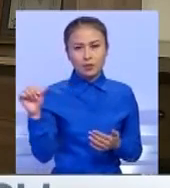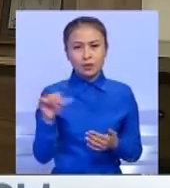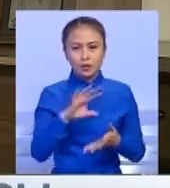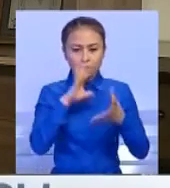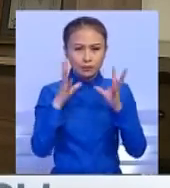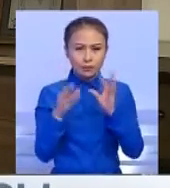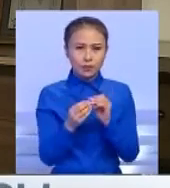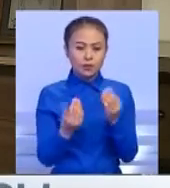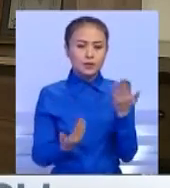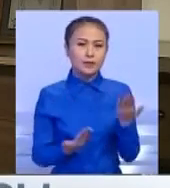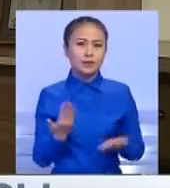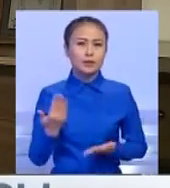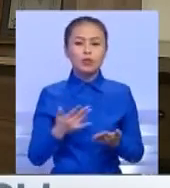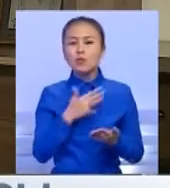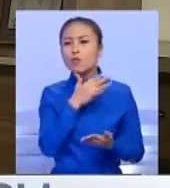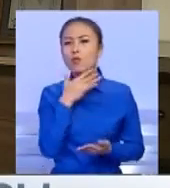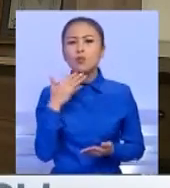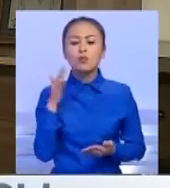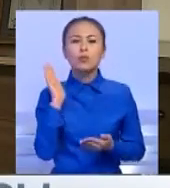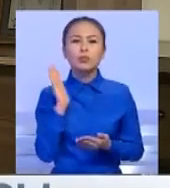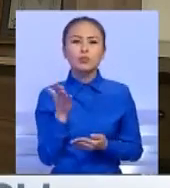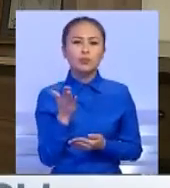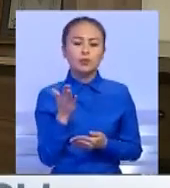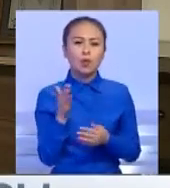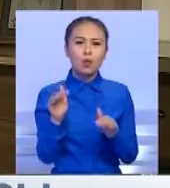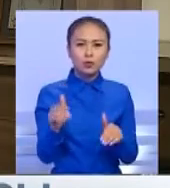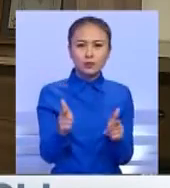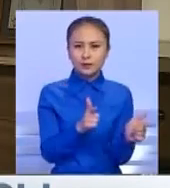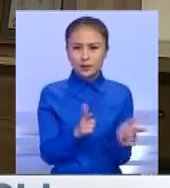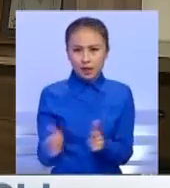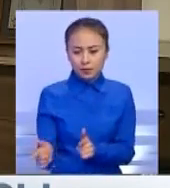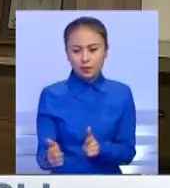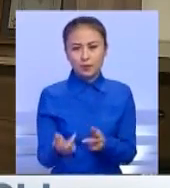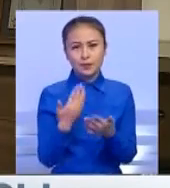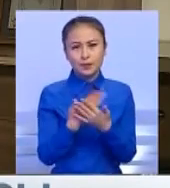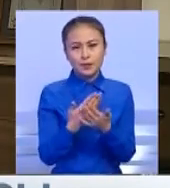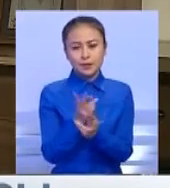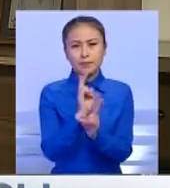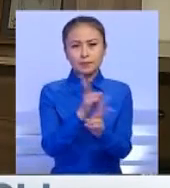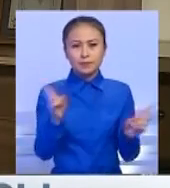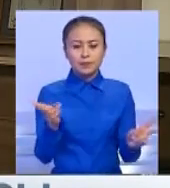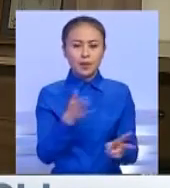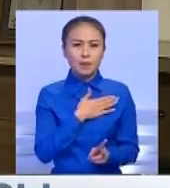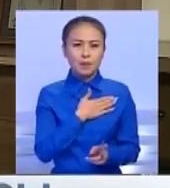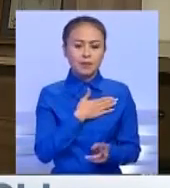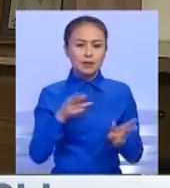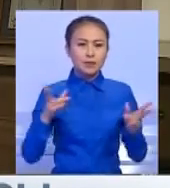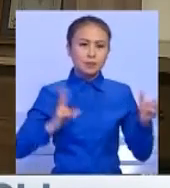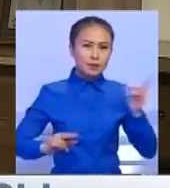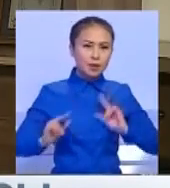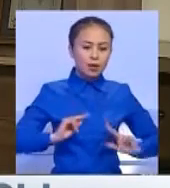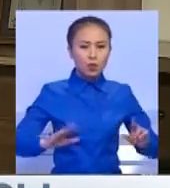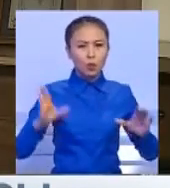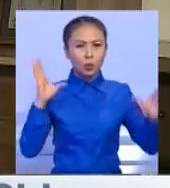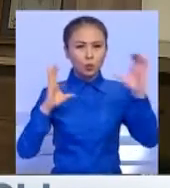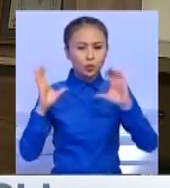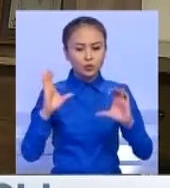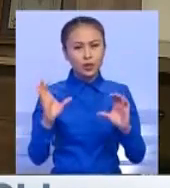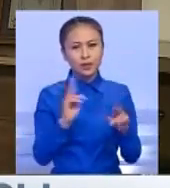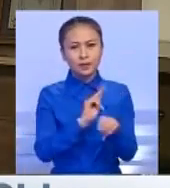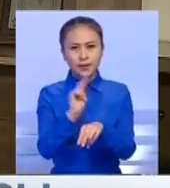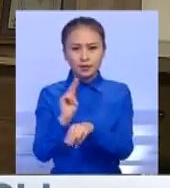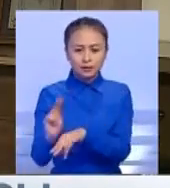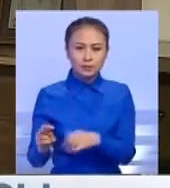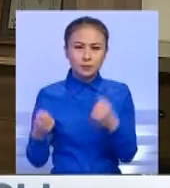ондай бағдарлама көп боп, колледждарымыз оған дайын боп, біз мысалы оларға арнайы сол педагогтар дайындайтын курсты ұйымдастырамыз